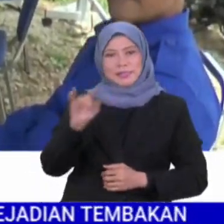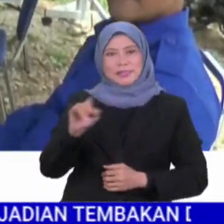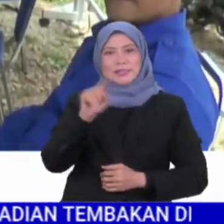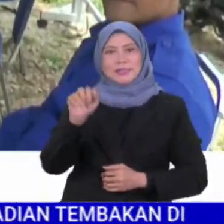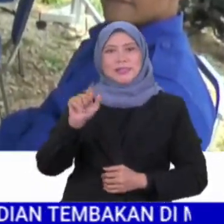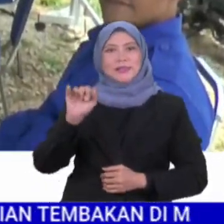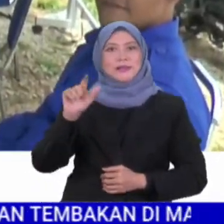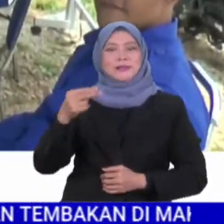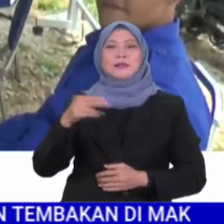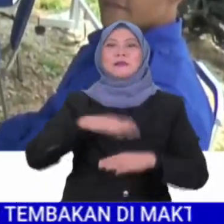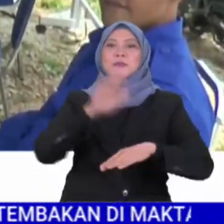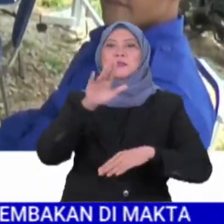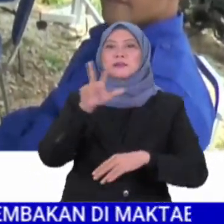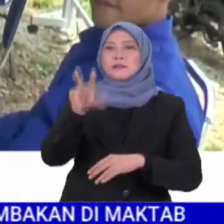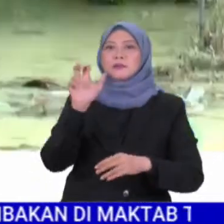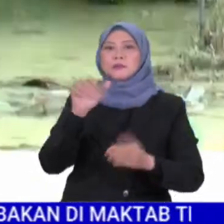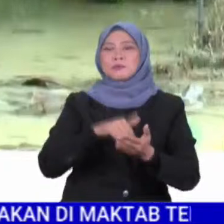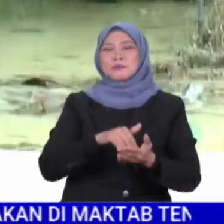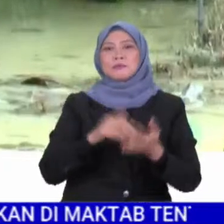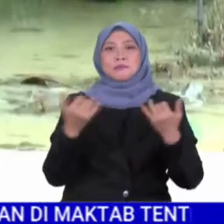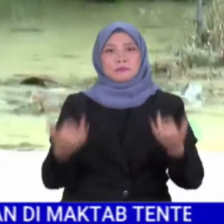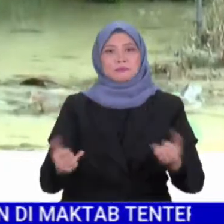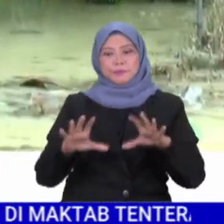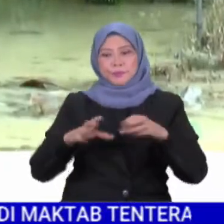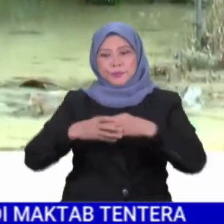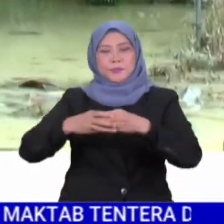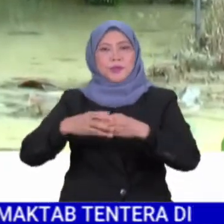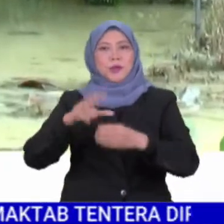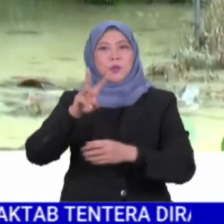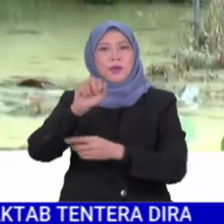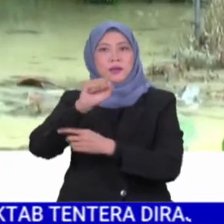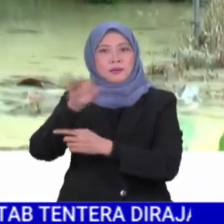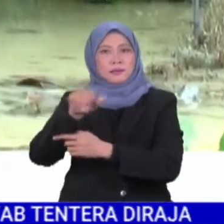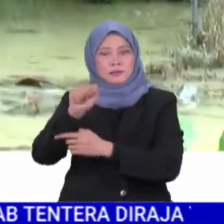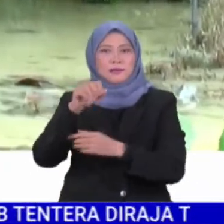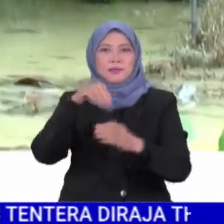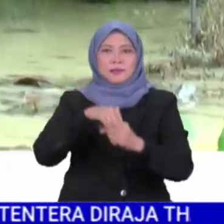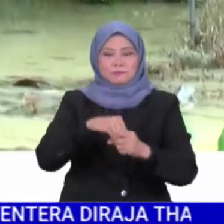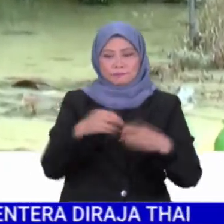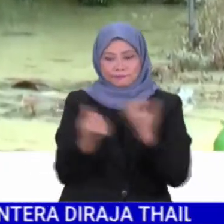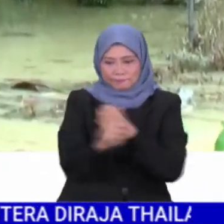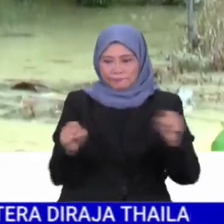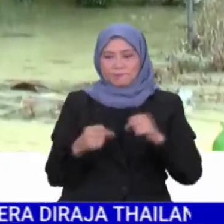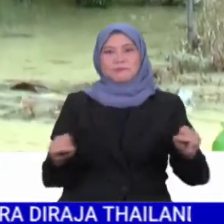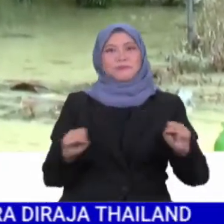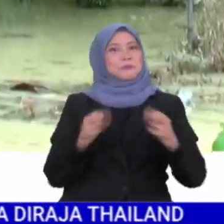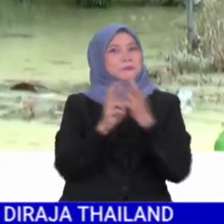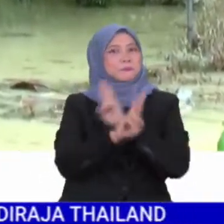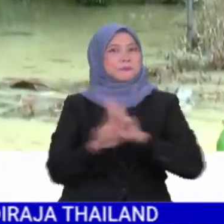lebih 326,000 ahli skuad wajar kementerian turut diletakkan dalam keadaan siap siaga.